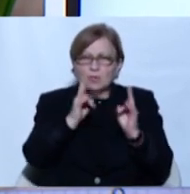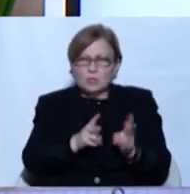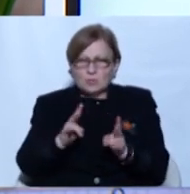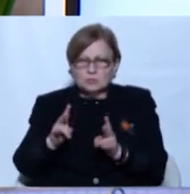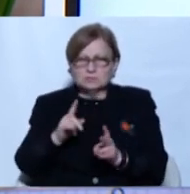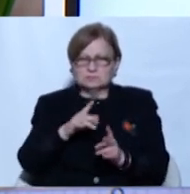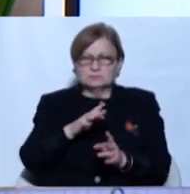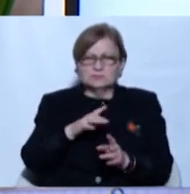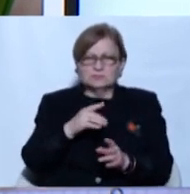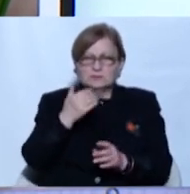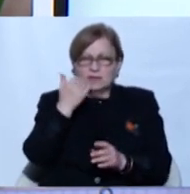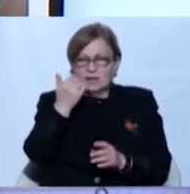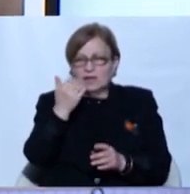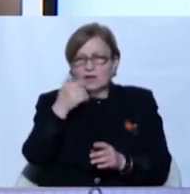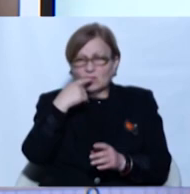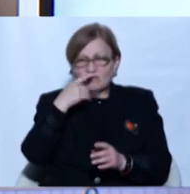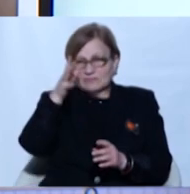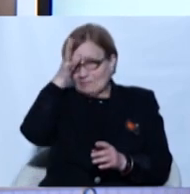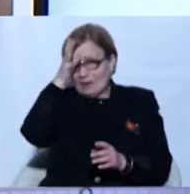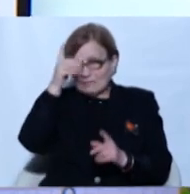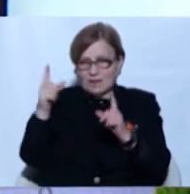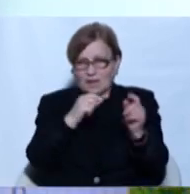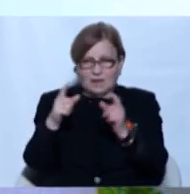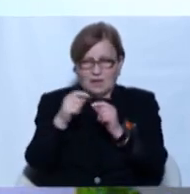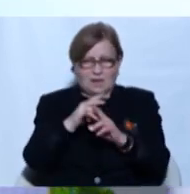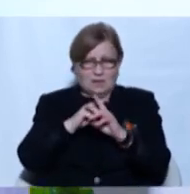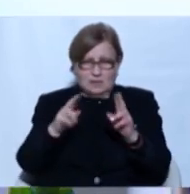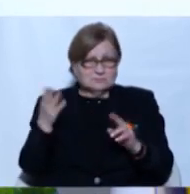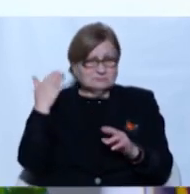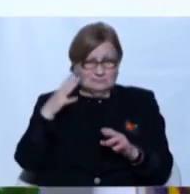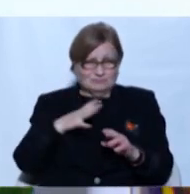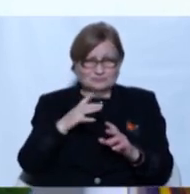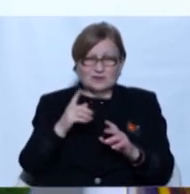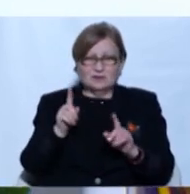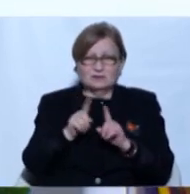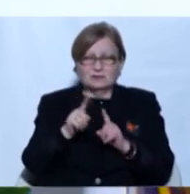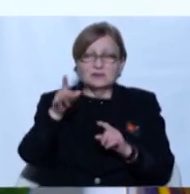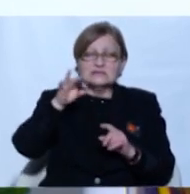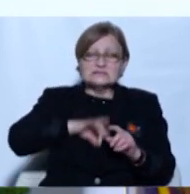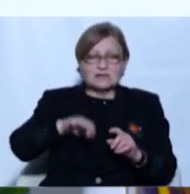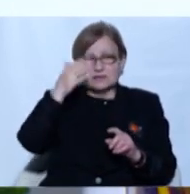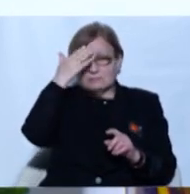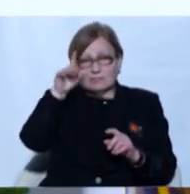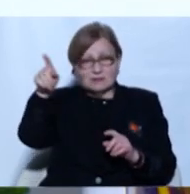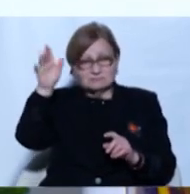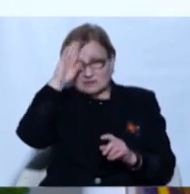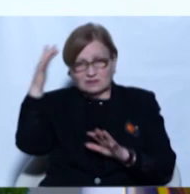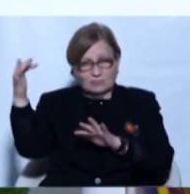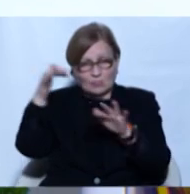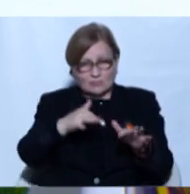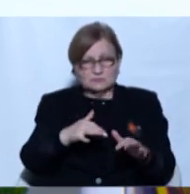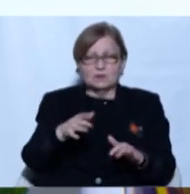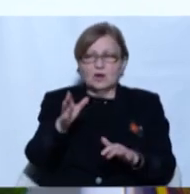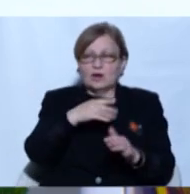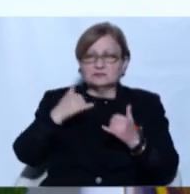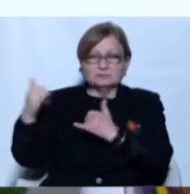რო ამობდით, რომ ერთი მამალი რომ მეორეს წაეკიდა და ამის ამით ისარგებლა პერმა, ის რომ ერთმანეთის გაუტანლობა იყო,